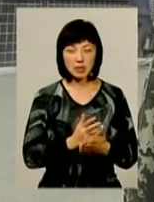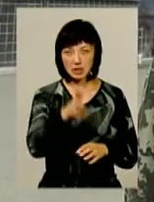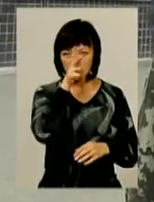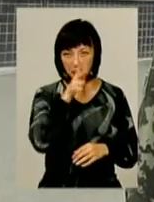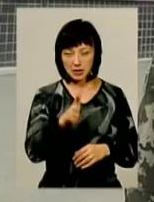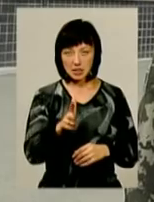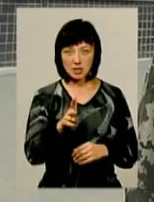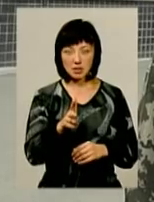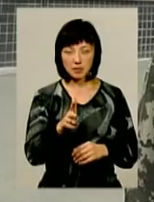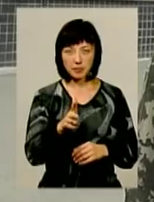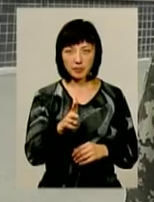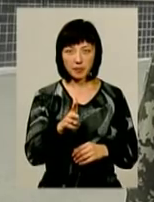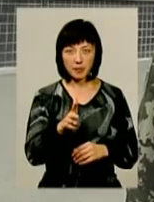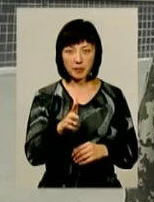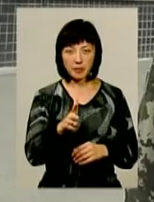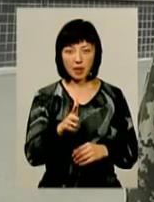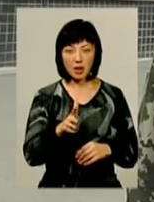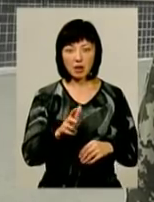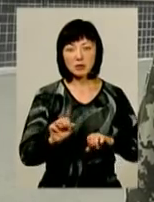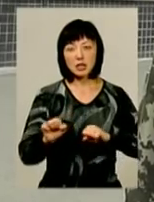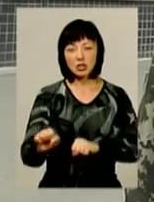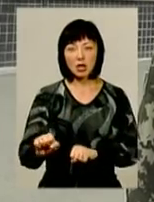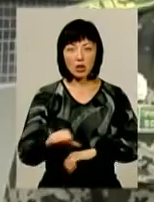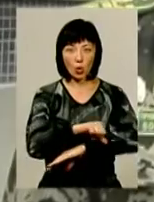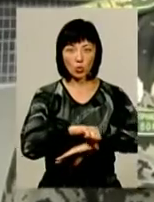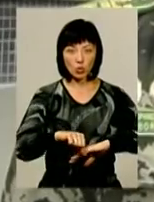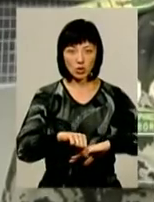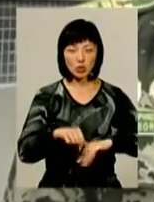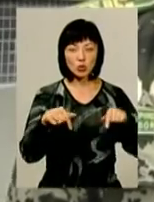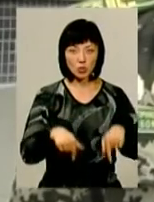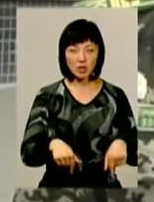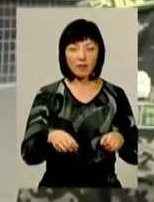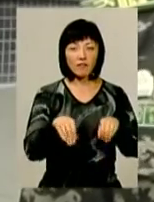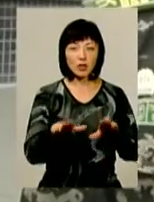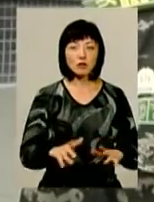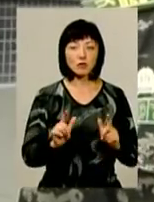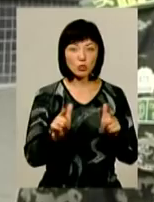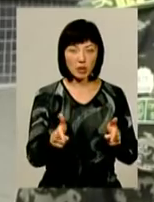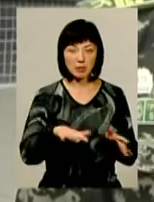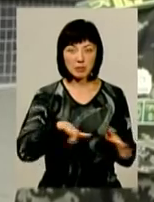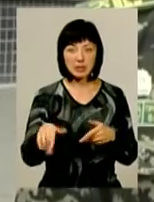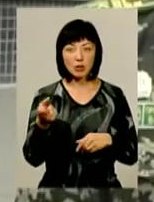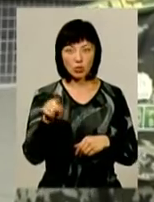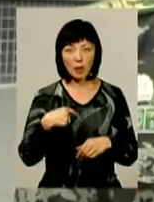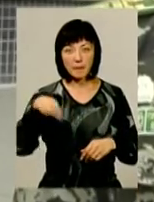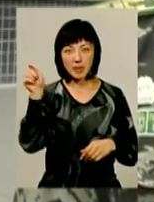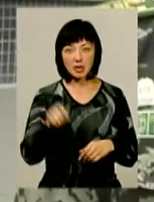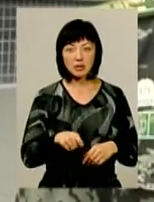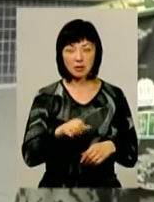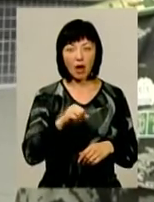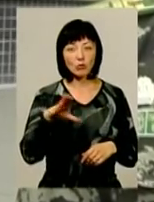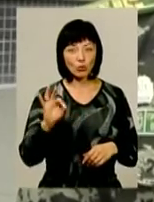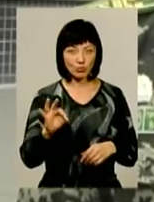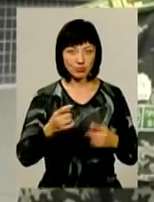3 місяці, стояли на захисті кордонів. Сюди я вирішив поступити після того, як я приїхав з